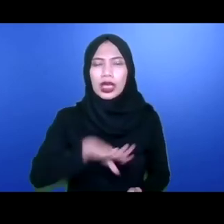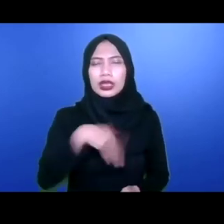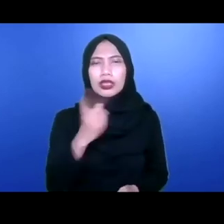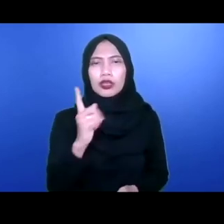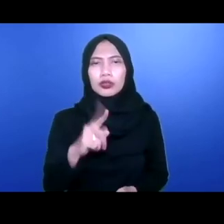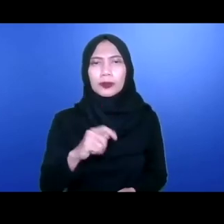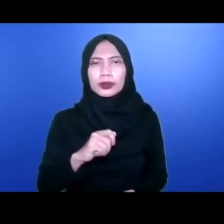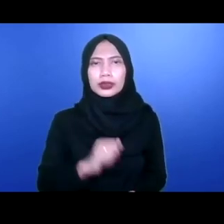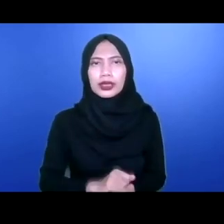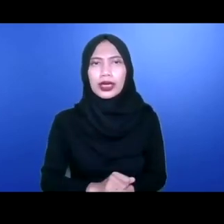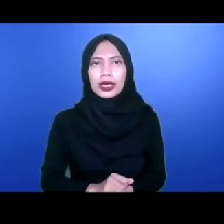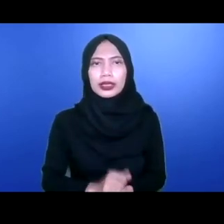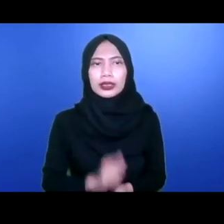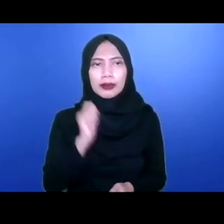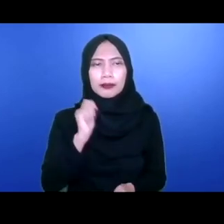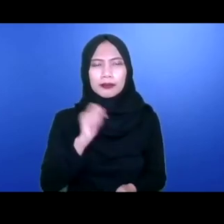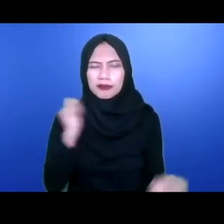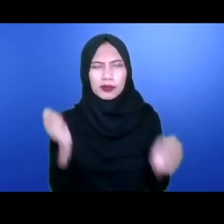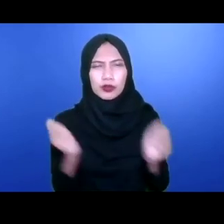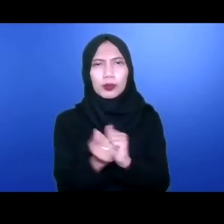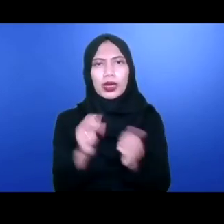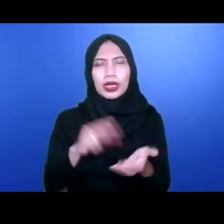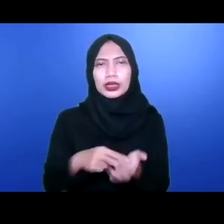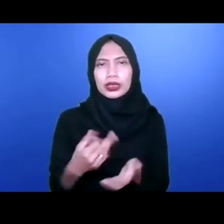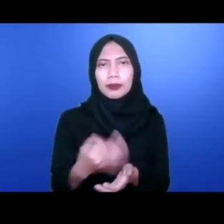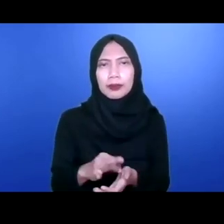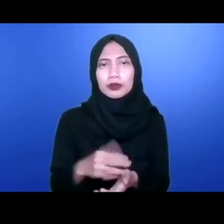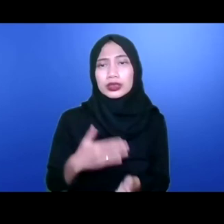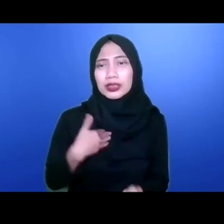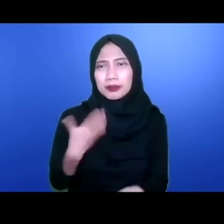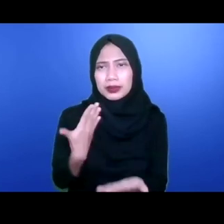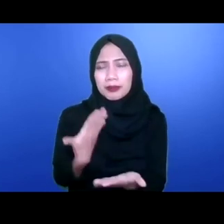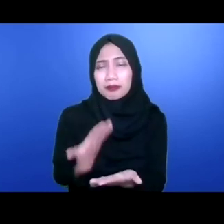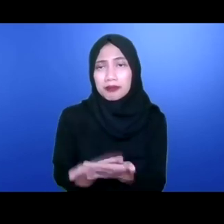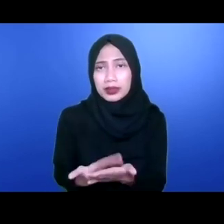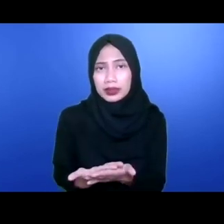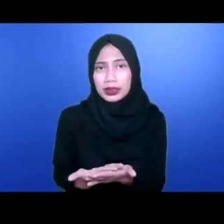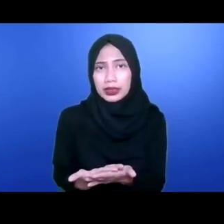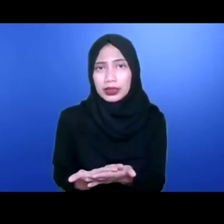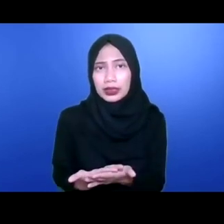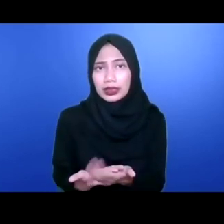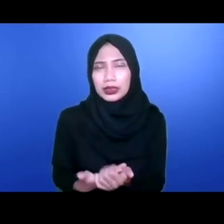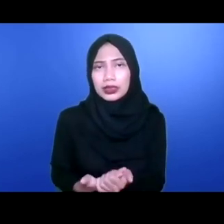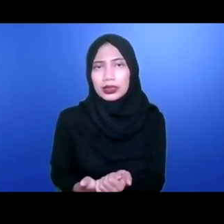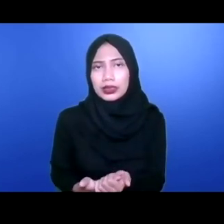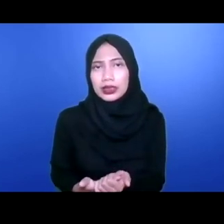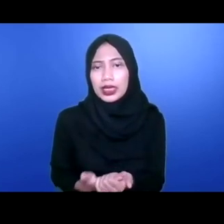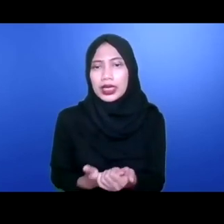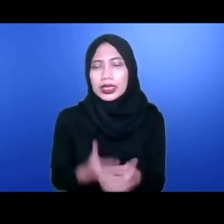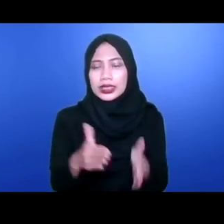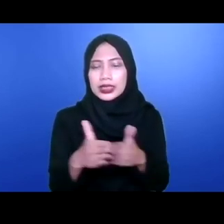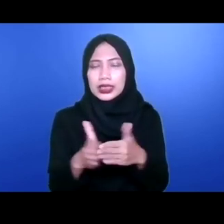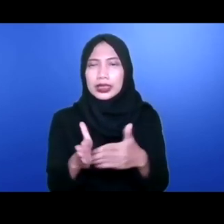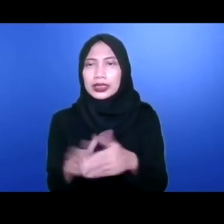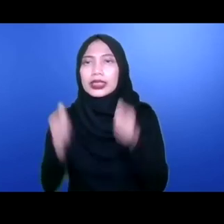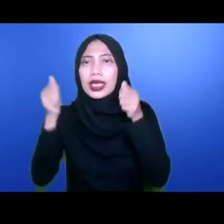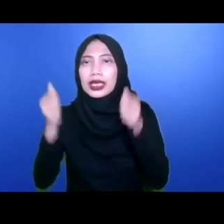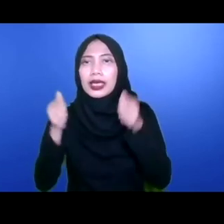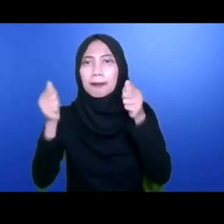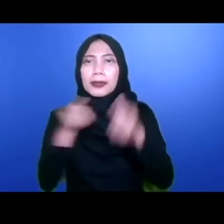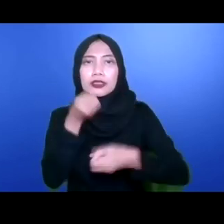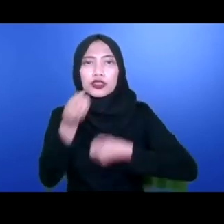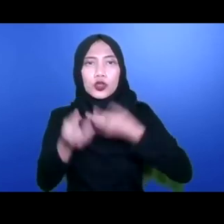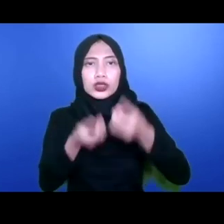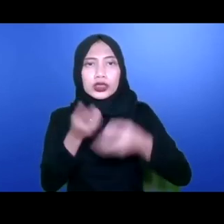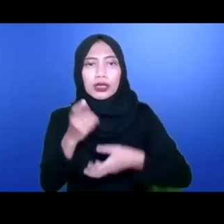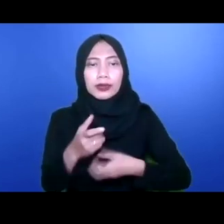minta tolong ke Get Foundation, bantu kami bikin strategi campaign-nya. Bukan edukasi keuangan ya. Strategi campaign sosialnya, biar adopsinya